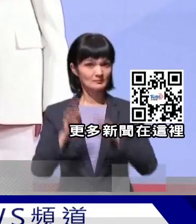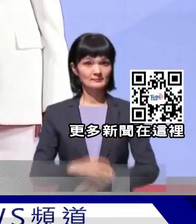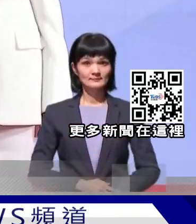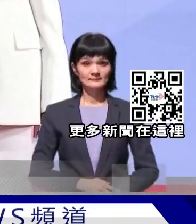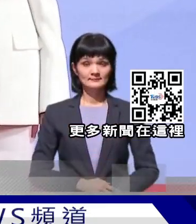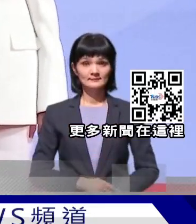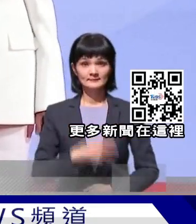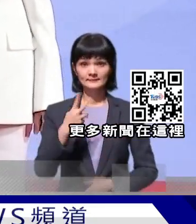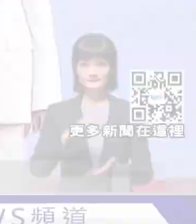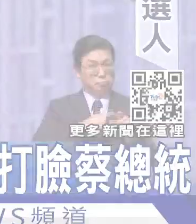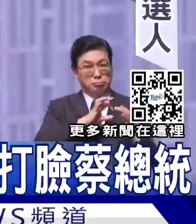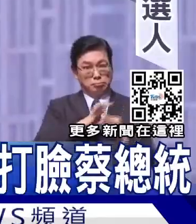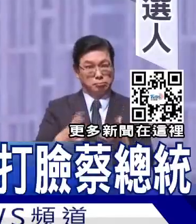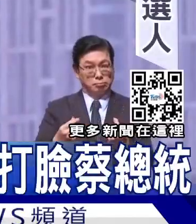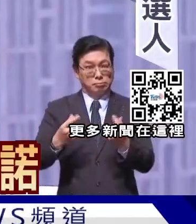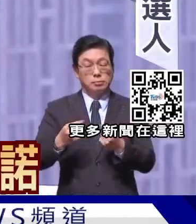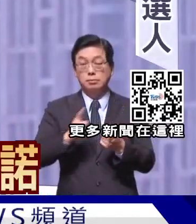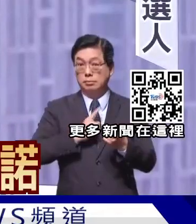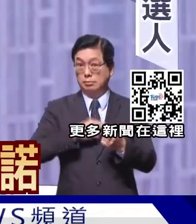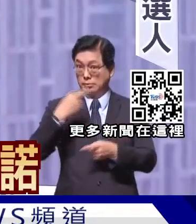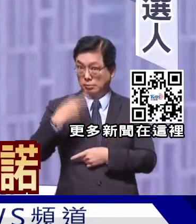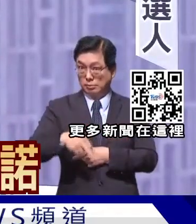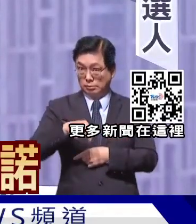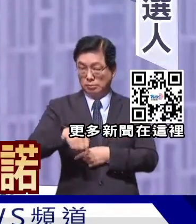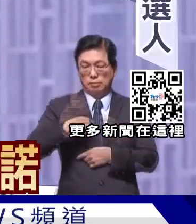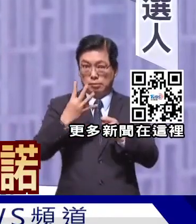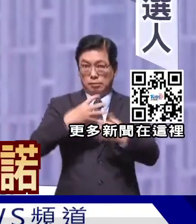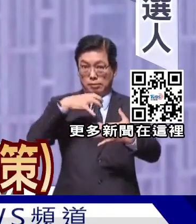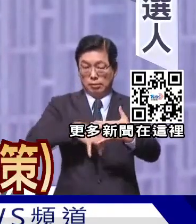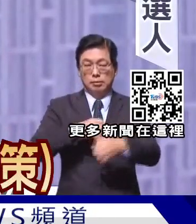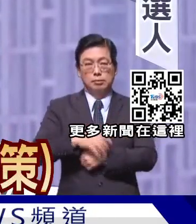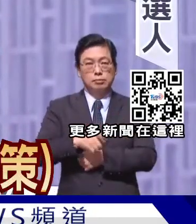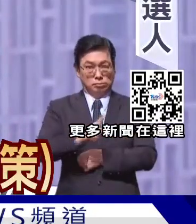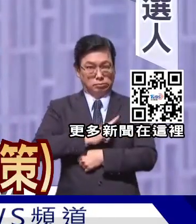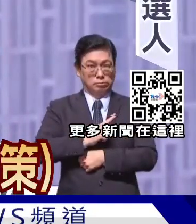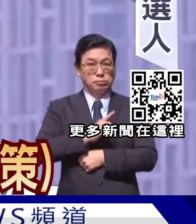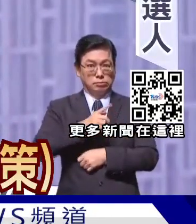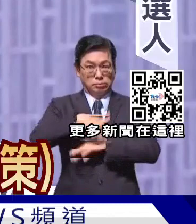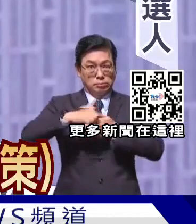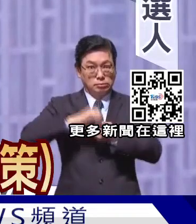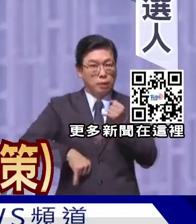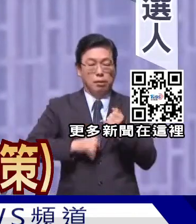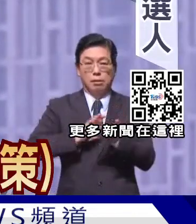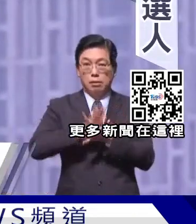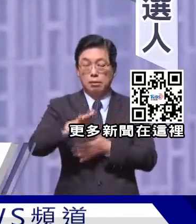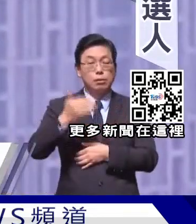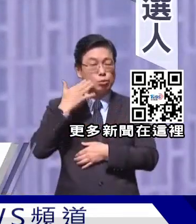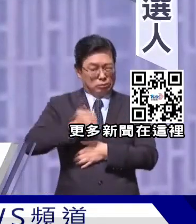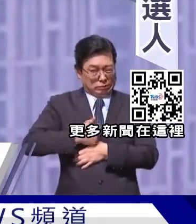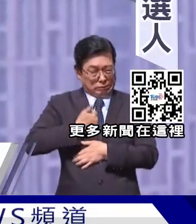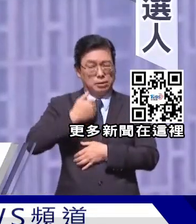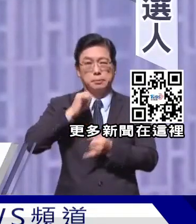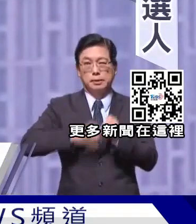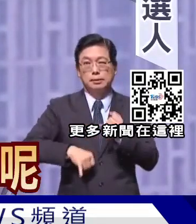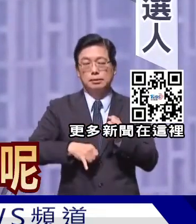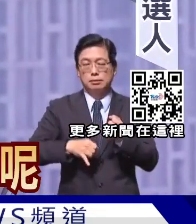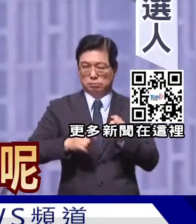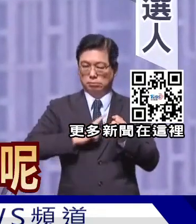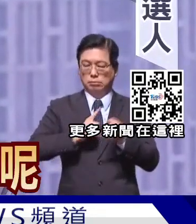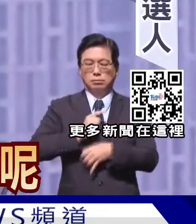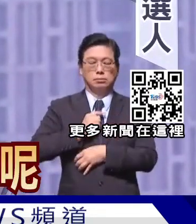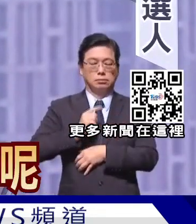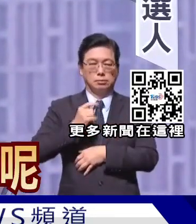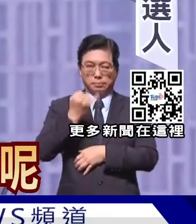政、邱汉柔台北报道。 您愿不愿意在这里承诺，您设定的所谓社宅，万一跳票的话，就承